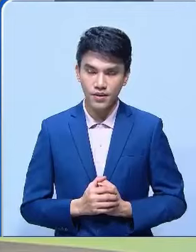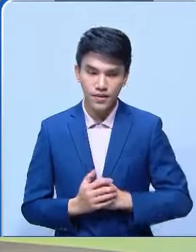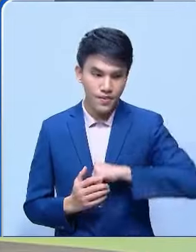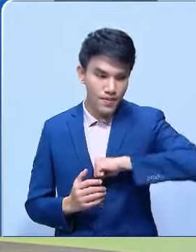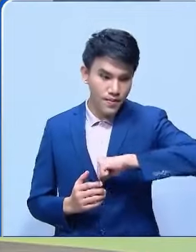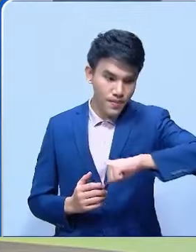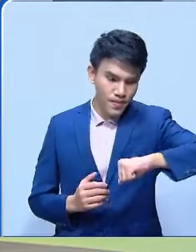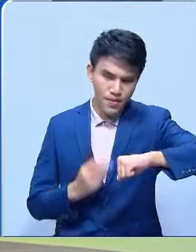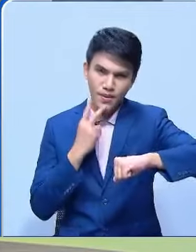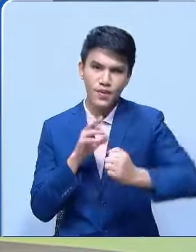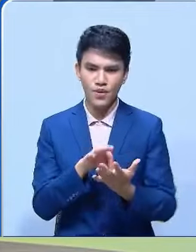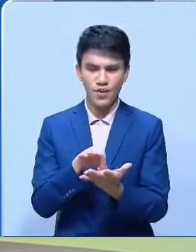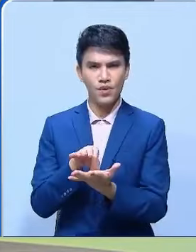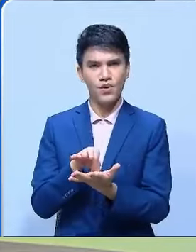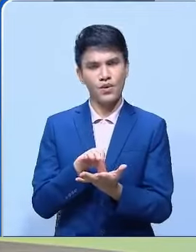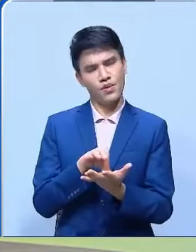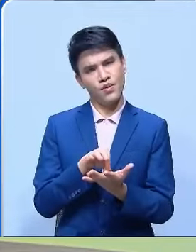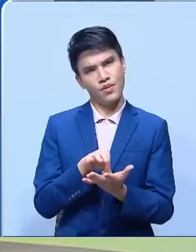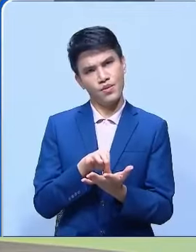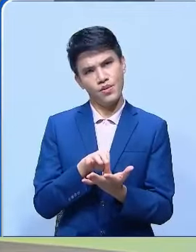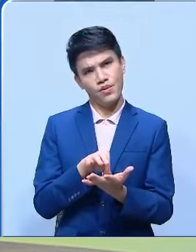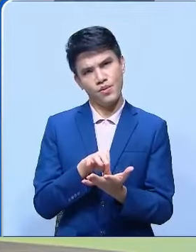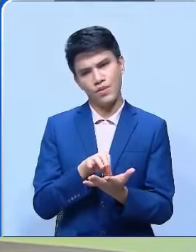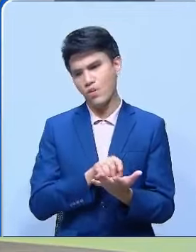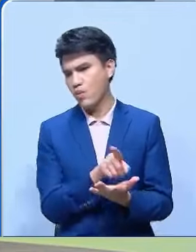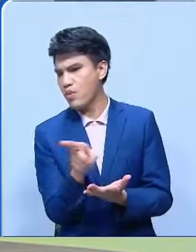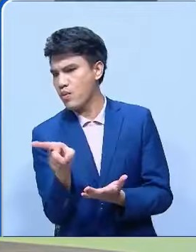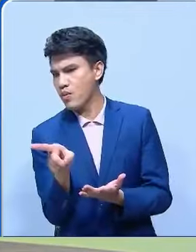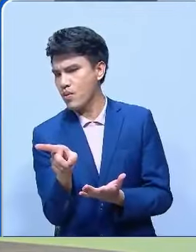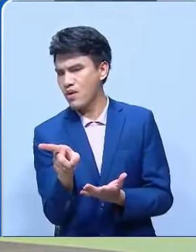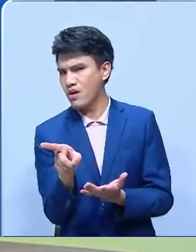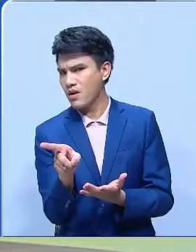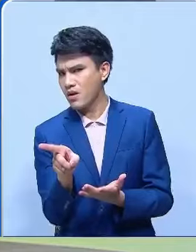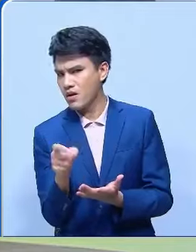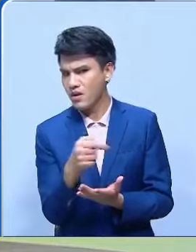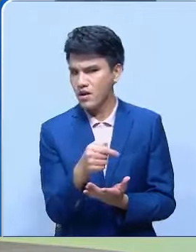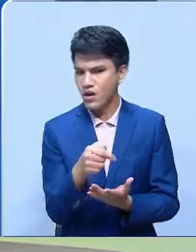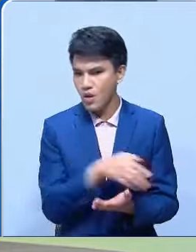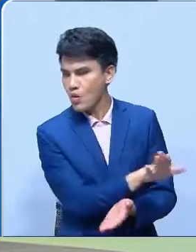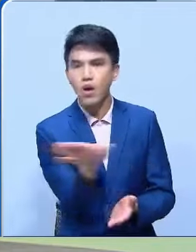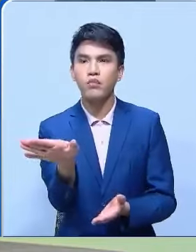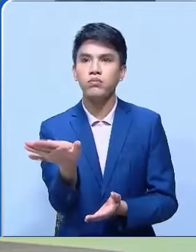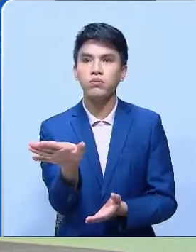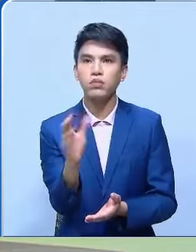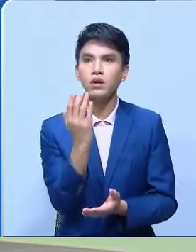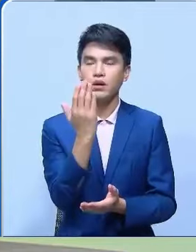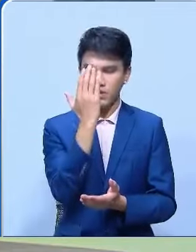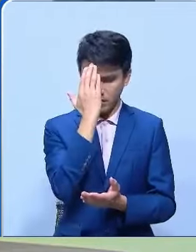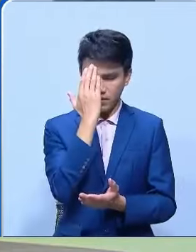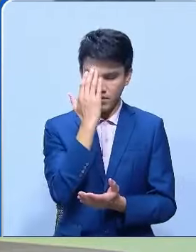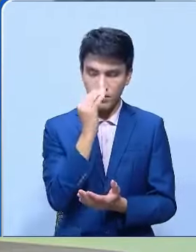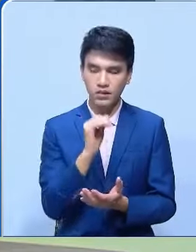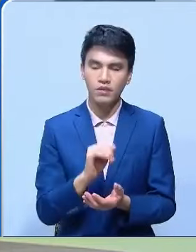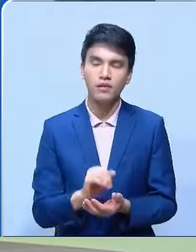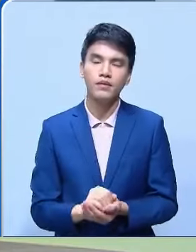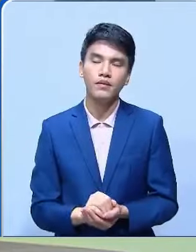จู่ๆดู GPS เอ้า GPS บอกให้เลี้ยวขวาจากซ้ายปุ๊บก็เลยหักเป็นขวาแล้วรถที่มาทาง